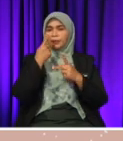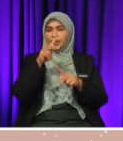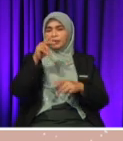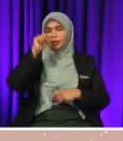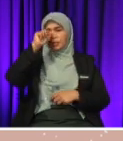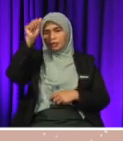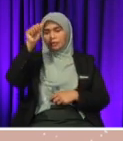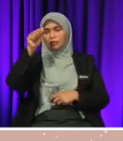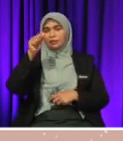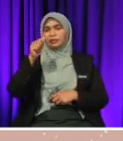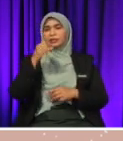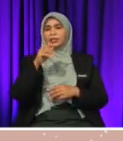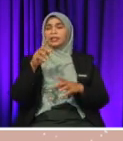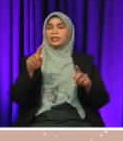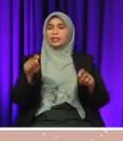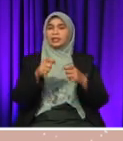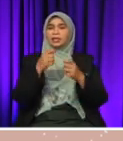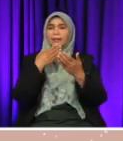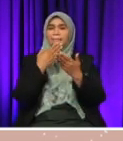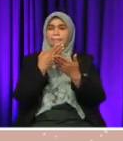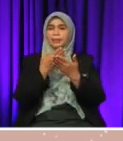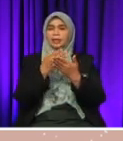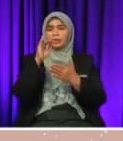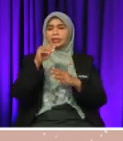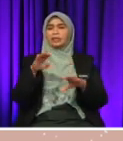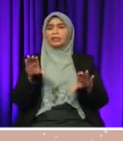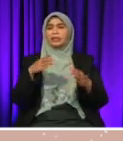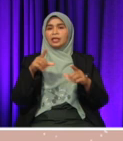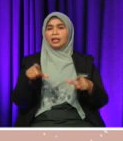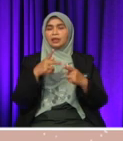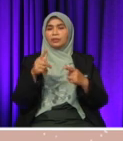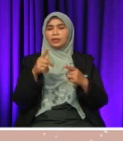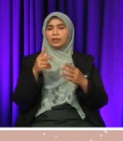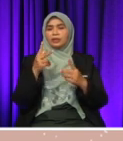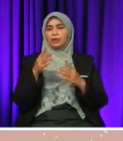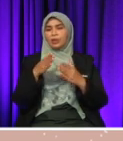adalah tindakan yang baik dilakukan oleh ibu kita ulang lagi